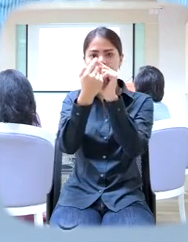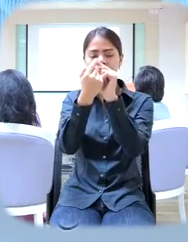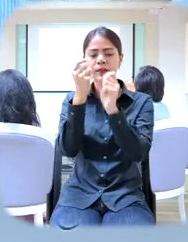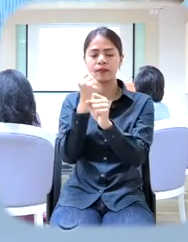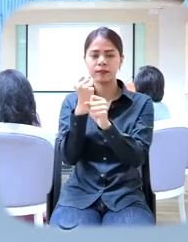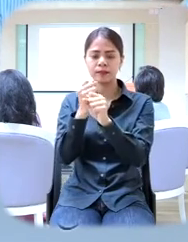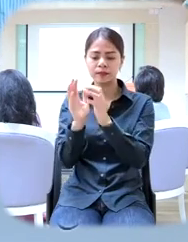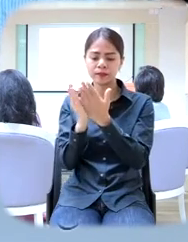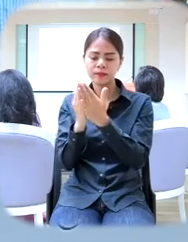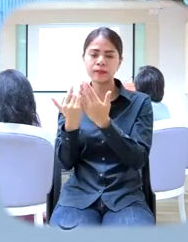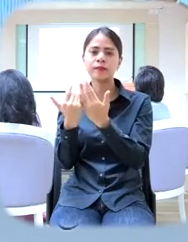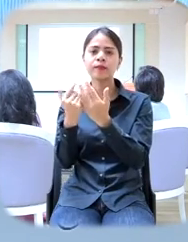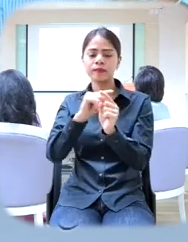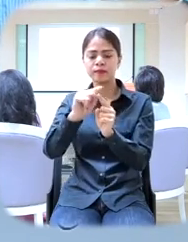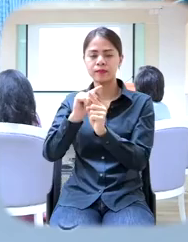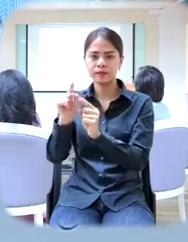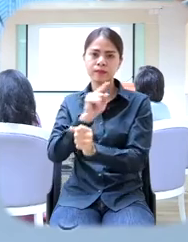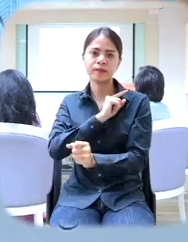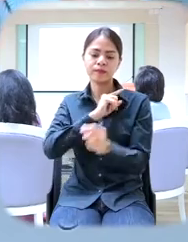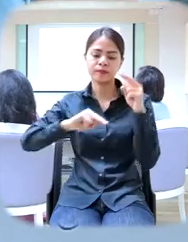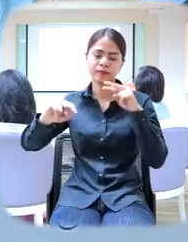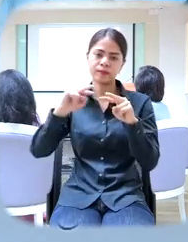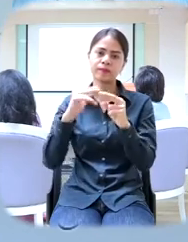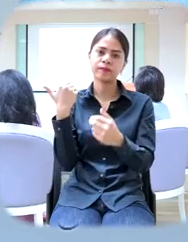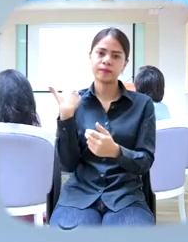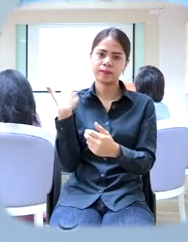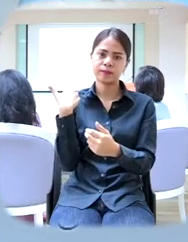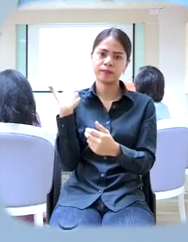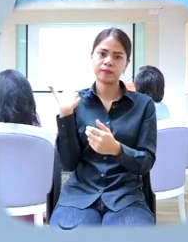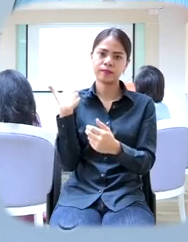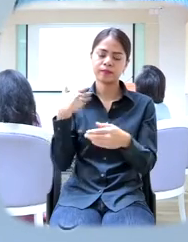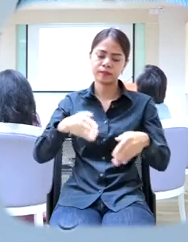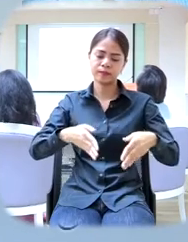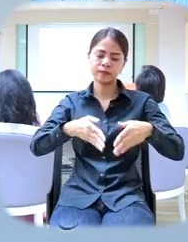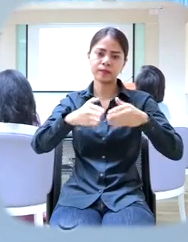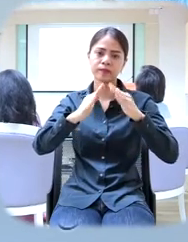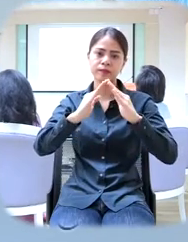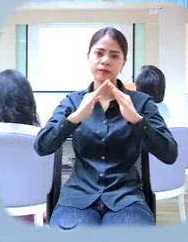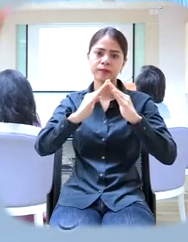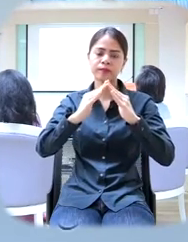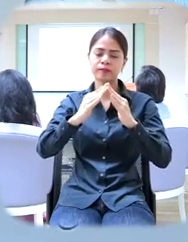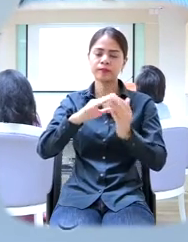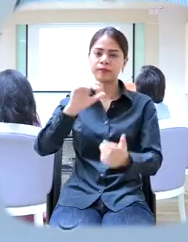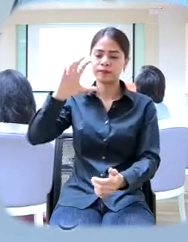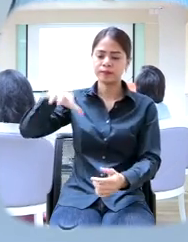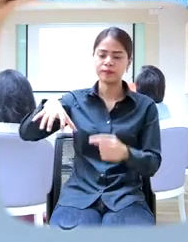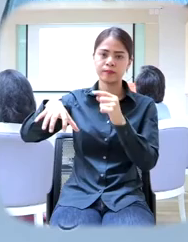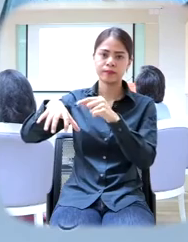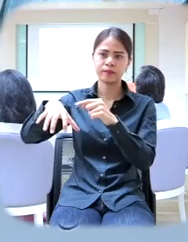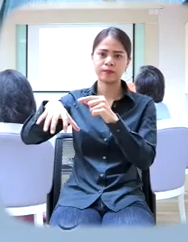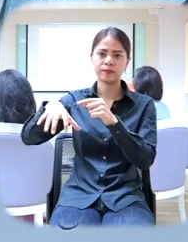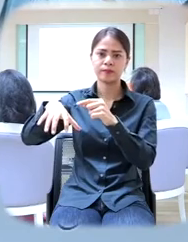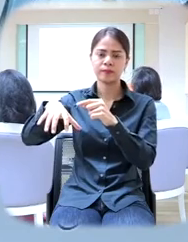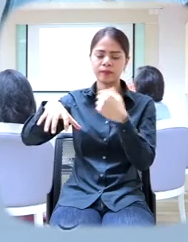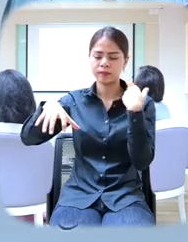ครับ เรื่องมหาวิหารด้วย มหาวิหารที่เดีย มหาวิหารที่นารันทาด้วยนะครับแล้วก็มีความสัมพันธ์ระหว่างตัวมห